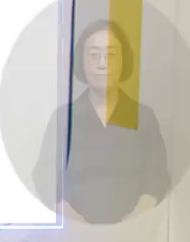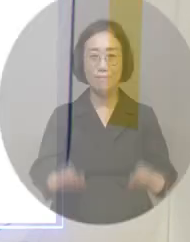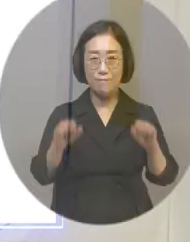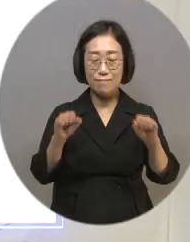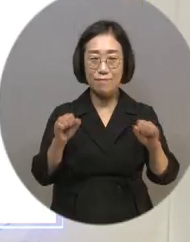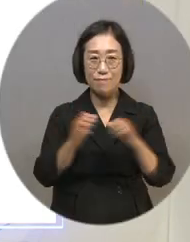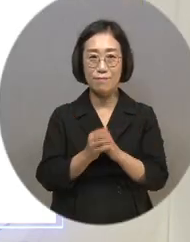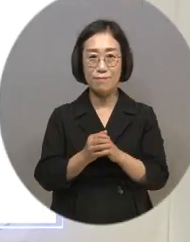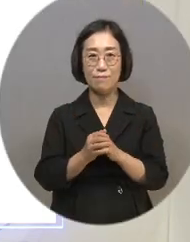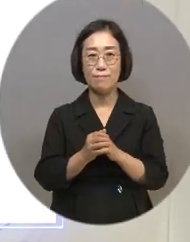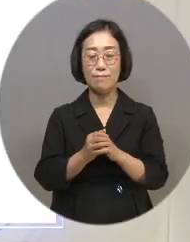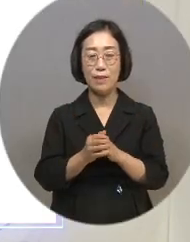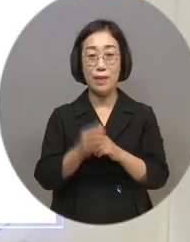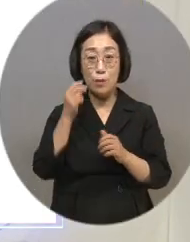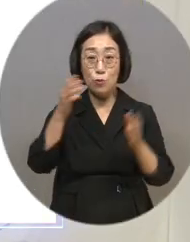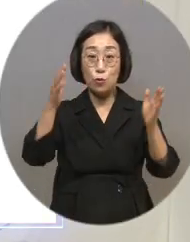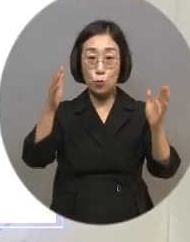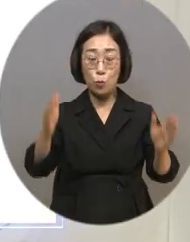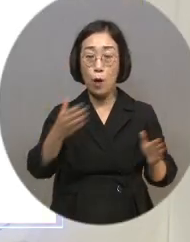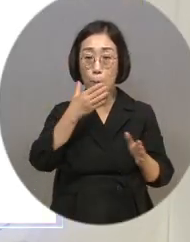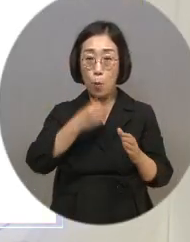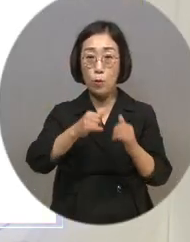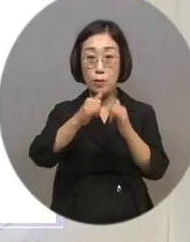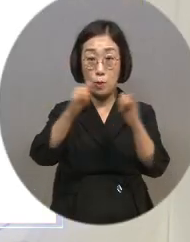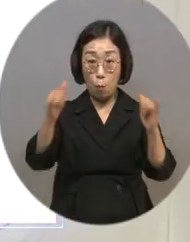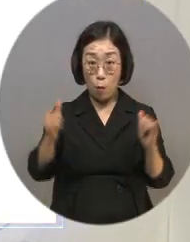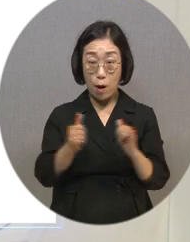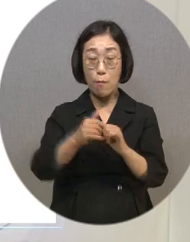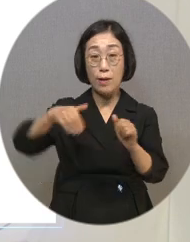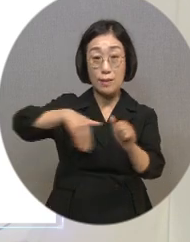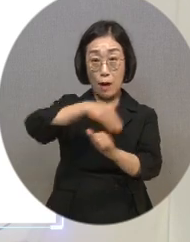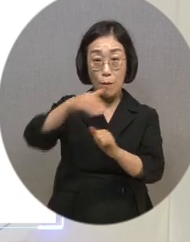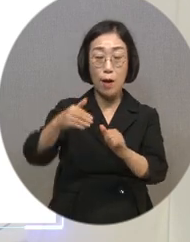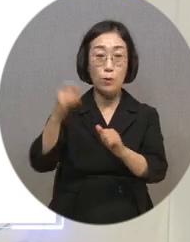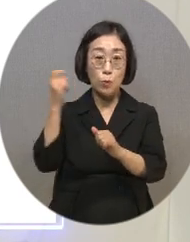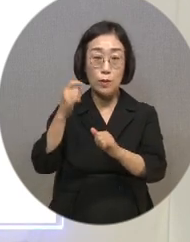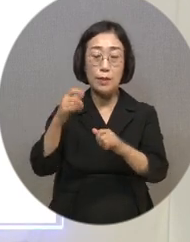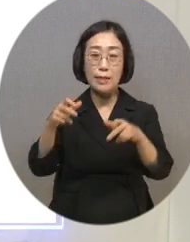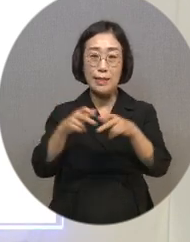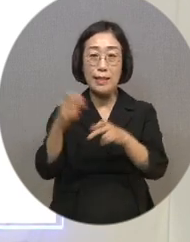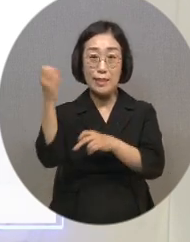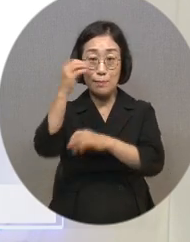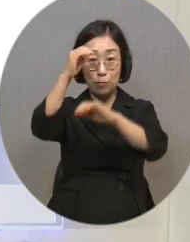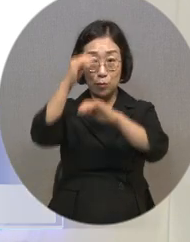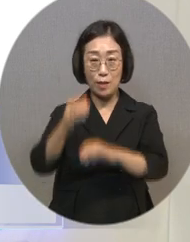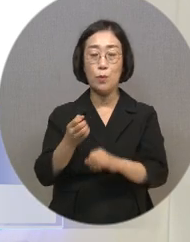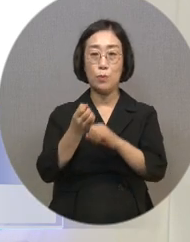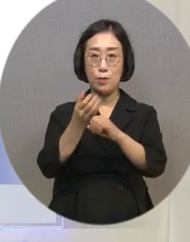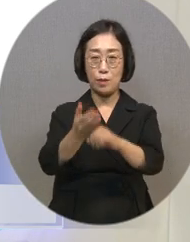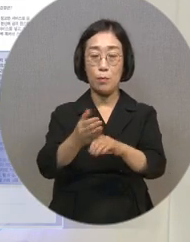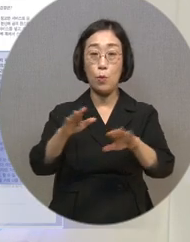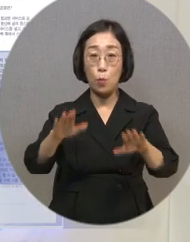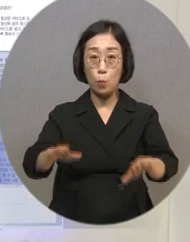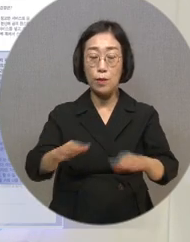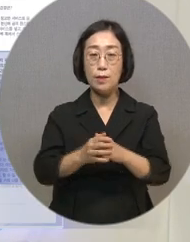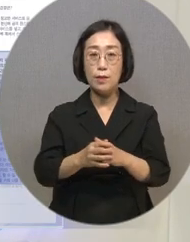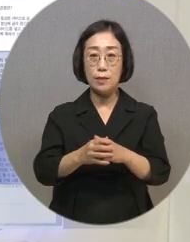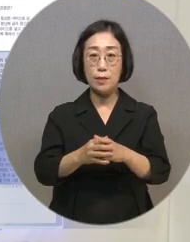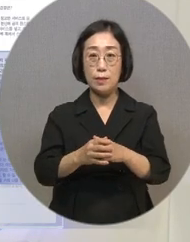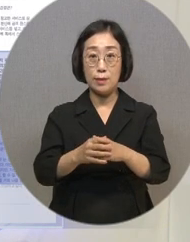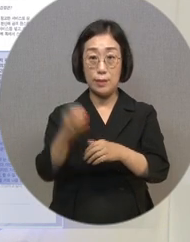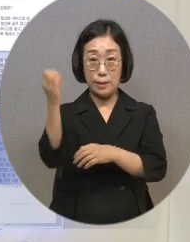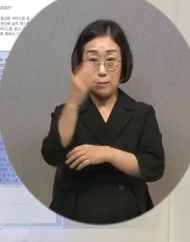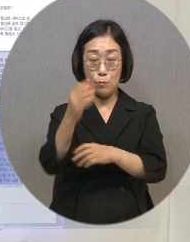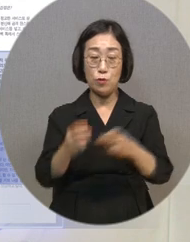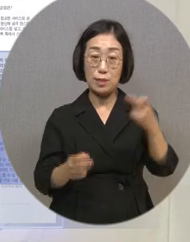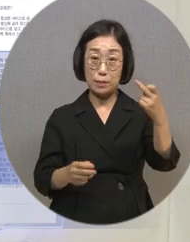안녕하세요 지금부터 한 주간의 복직의 소식을 장애인 신문과 함께 만나봅니다 아 먼저 오늘 장애인 신문